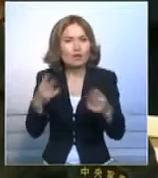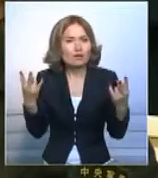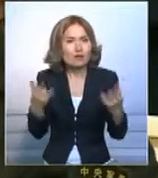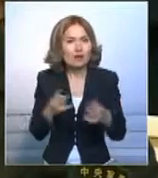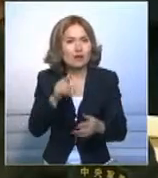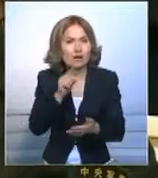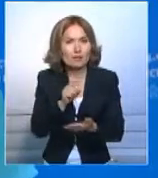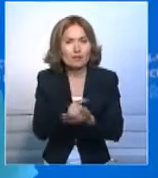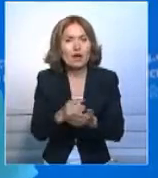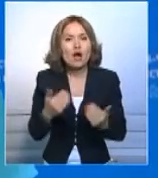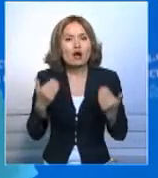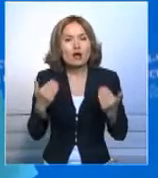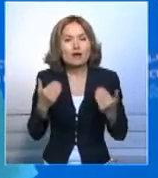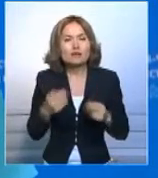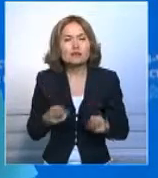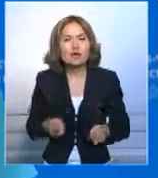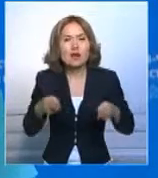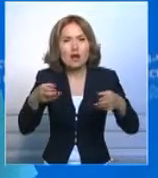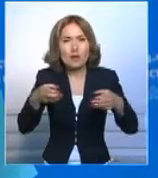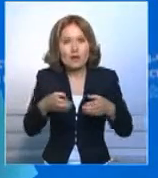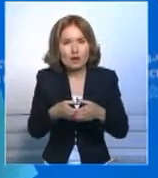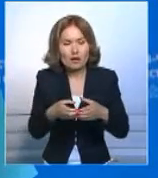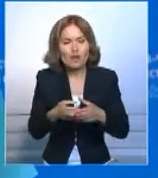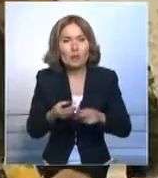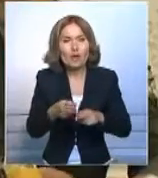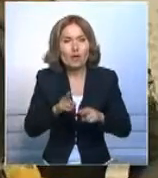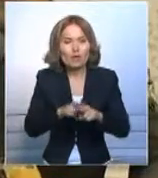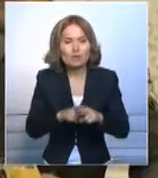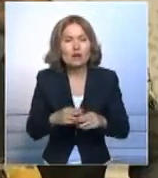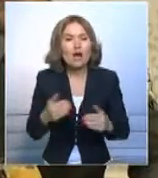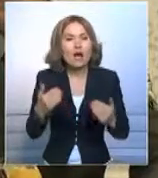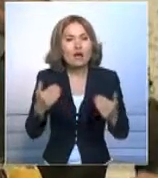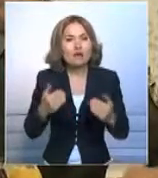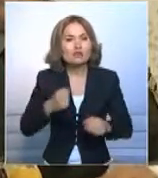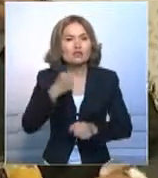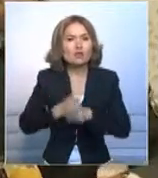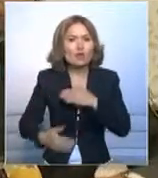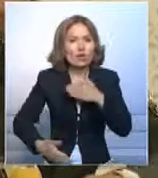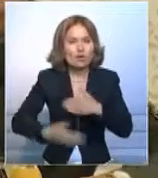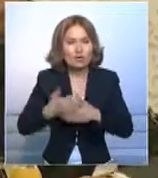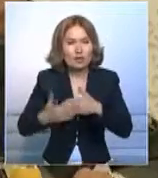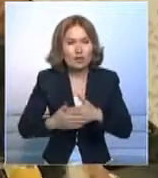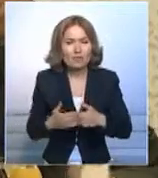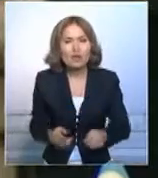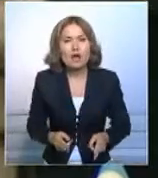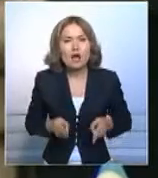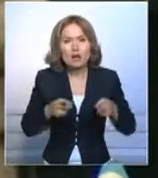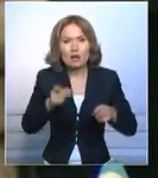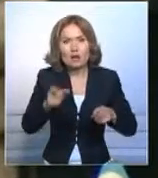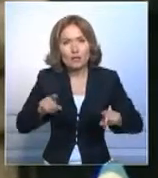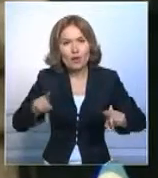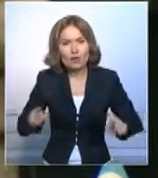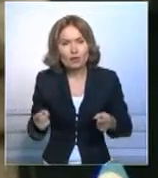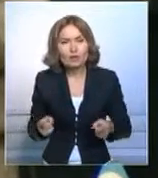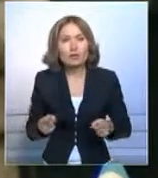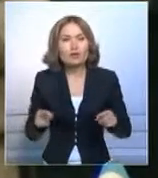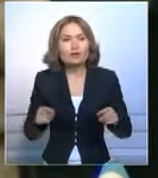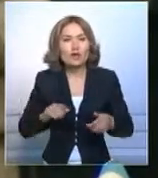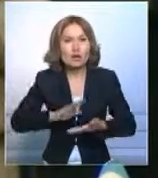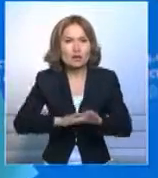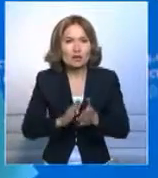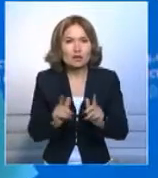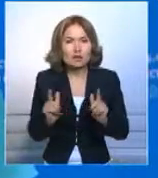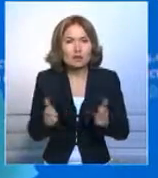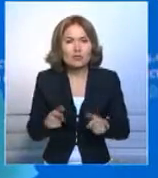уағдаласты. Сондай қылмыскерлер туралы өзара жедел ақпарат алмасу және қауіпті адамдарды ұстау жөнінде келісімге келді. Қорғаныс